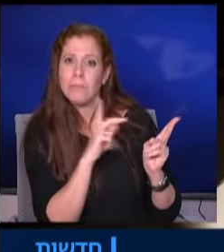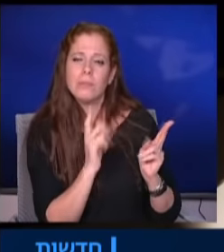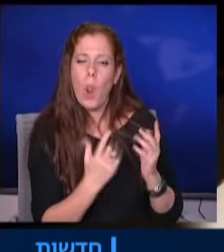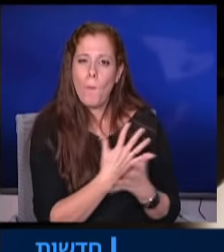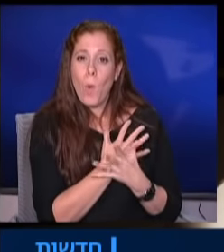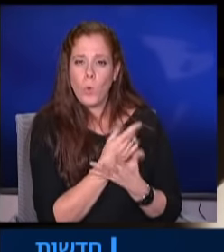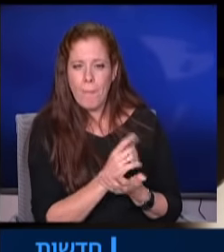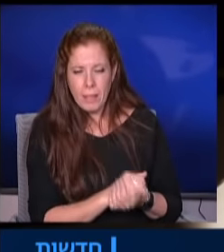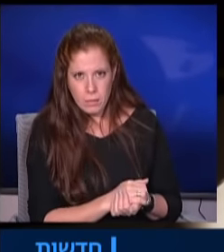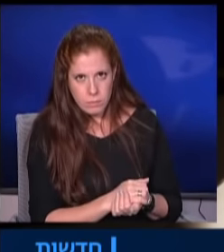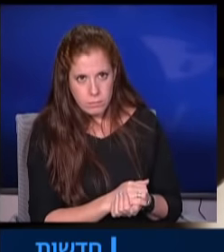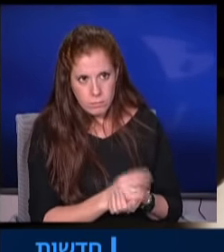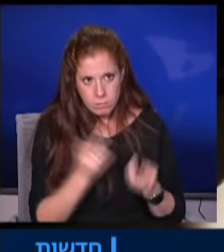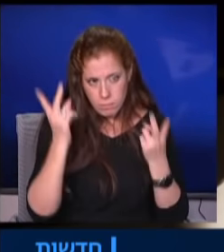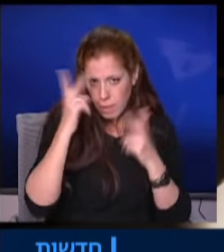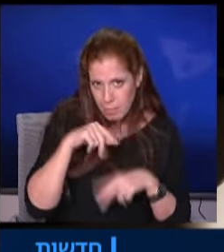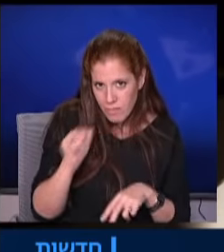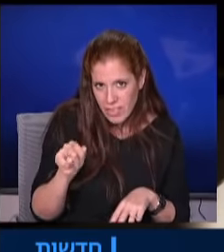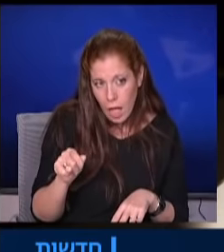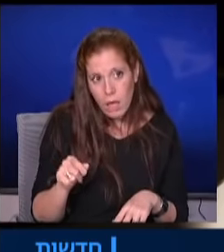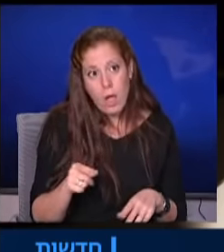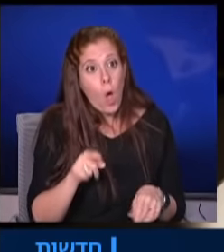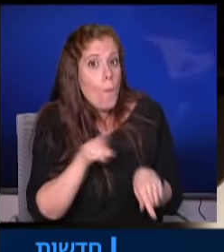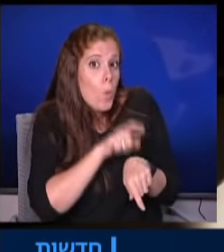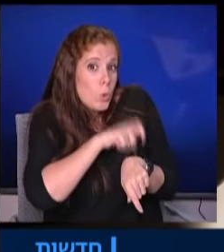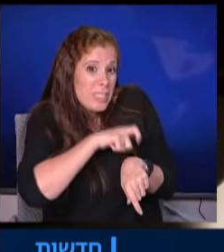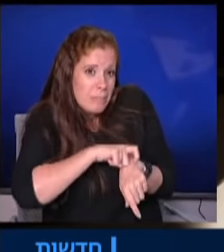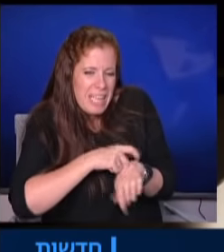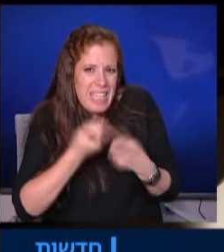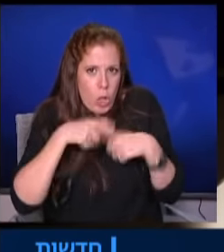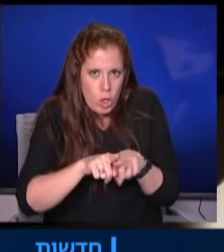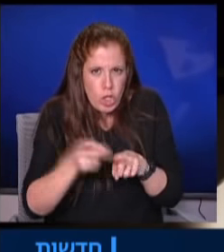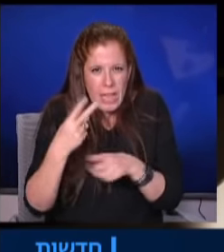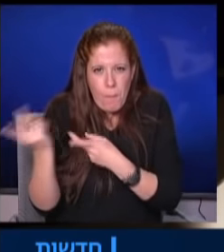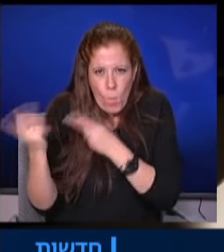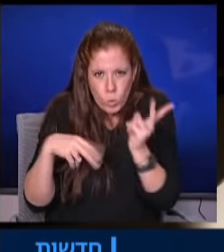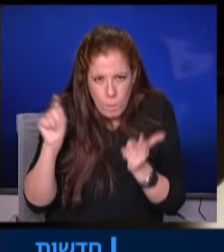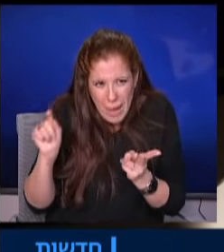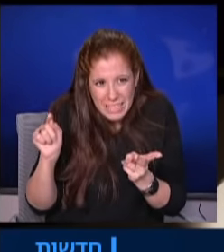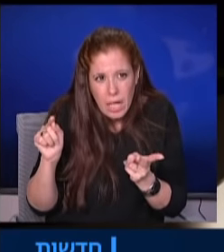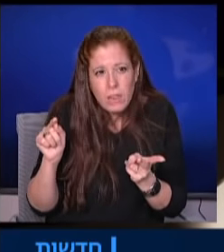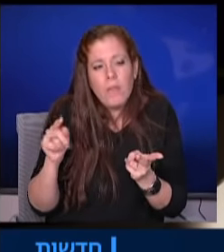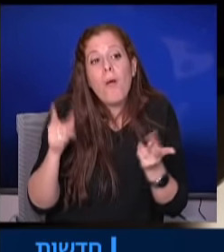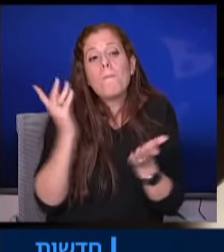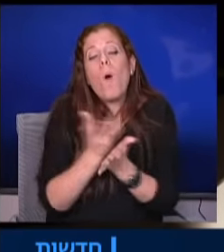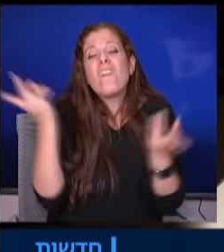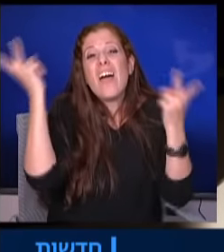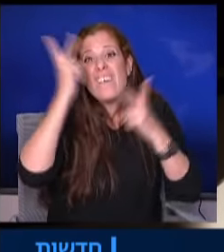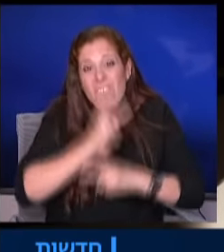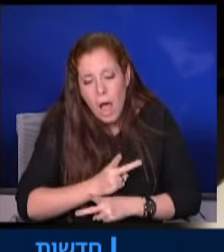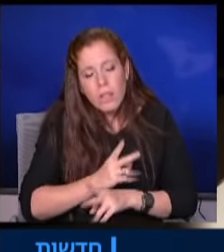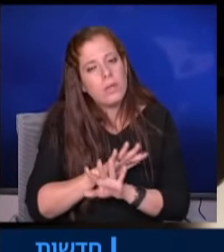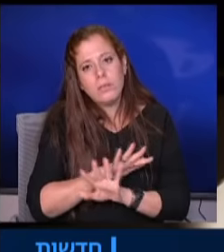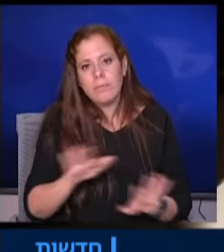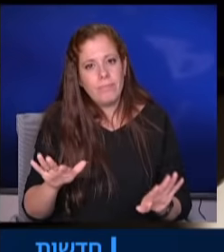מבינה באותו זמן מההתכתבויות האלה? באותו זמן זה היה תוך כדי שהייתי מאושפזת, ופה כבר הבנתי חד משמעית שאין פה מקום